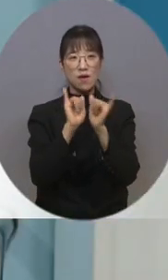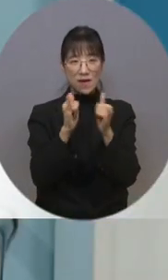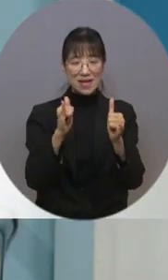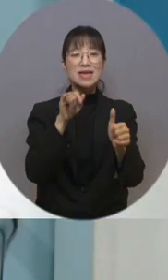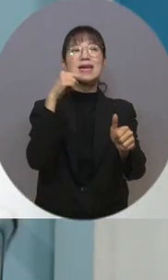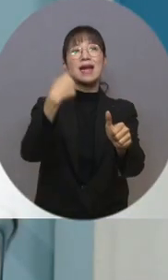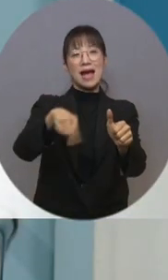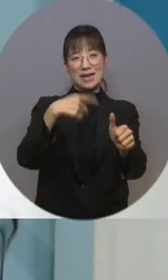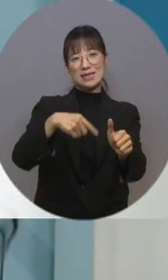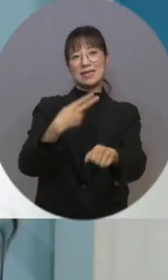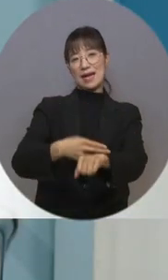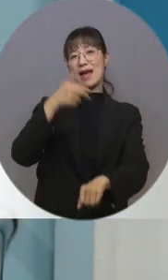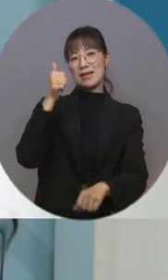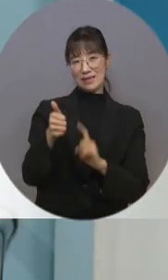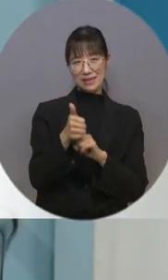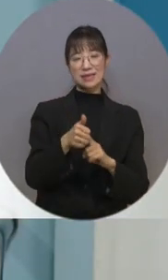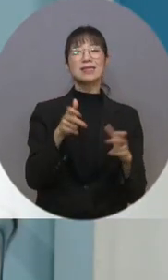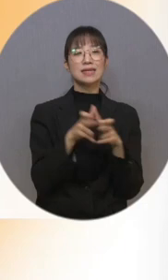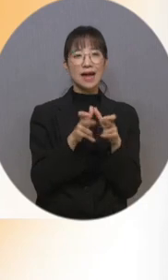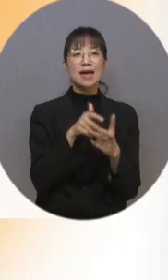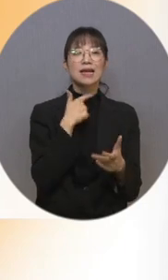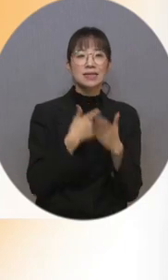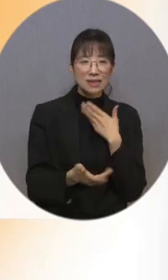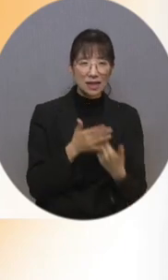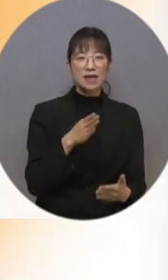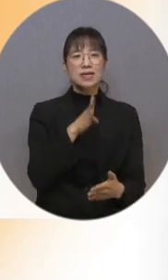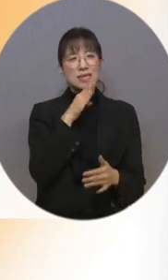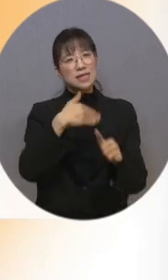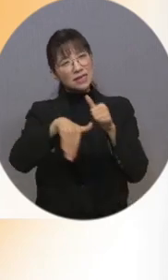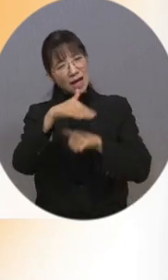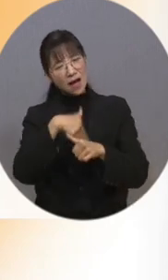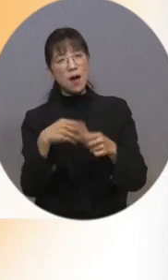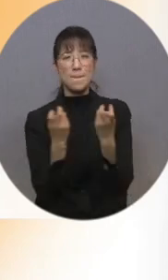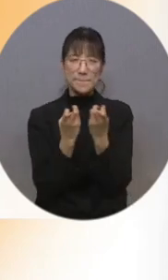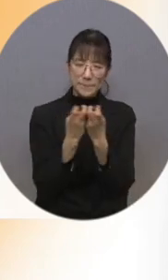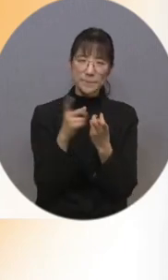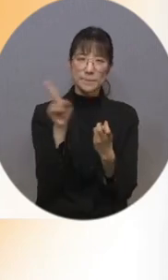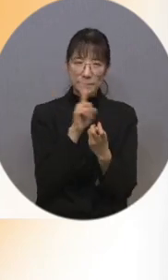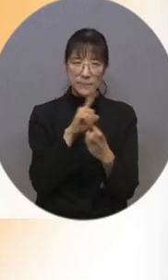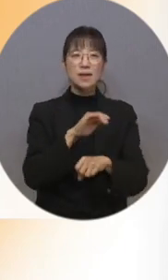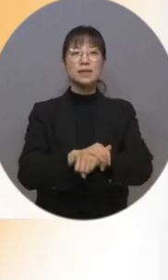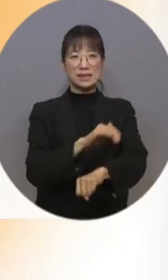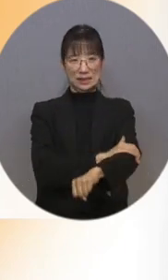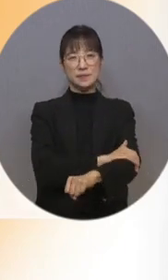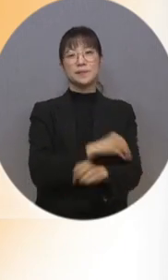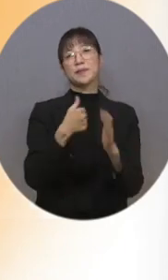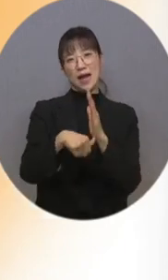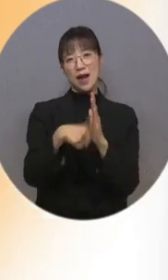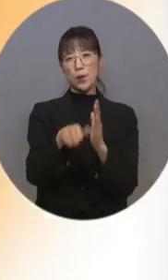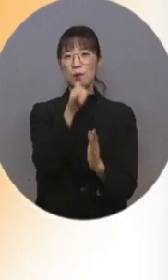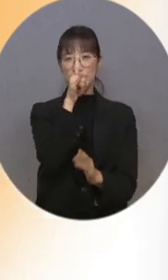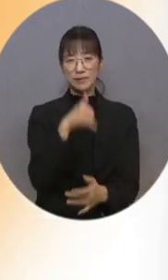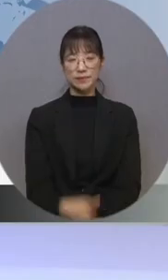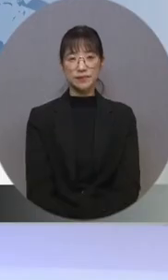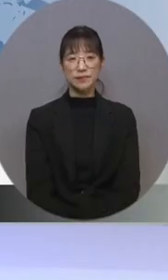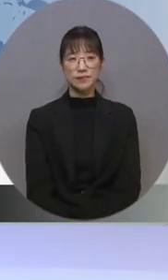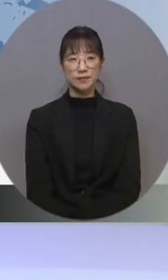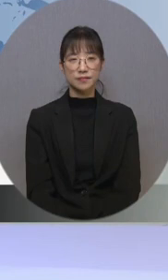위해 장애 체험과 실제 상황에서의 대처 방법 등의 실습 자료들을 정리했습니다.